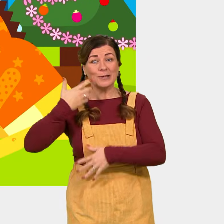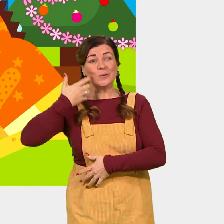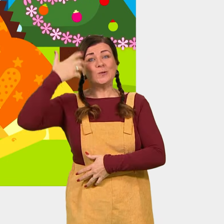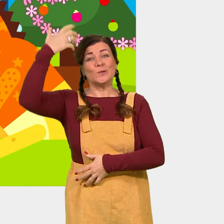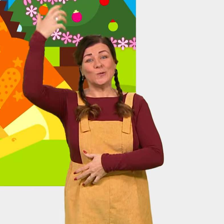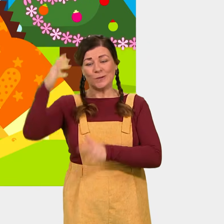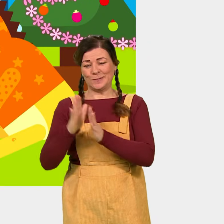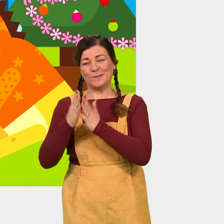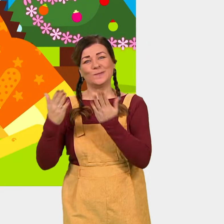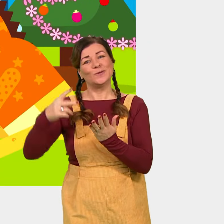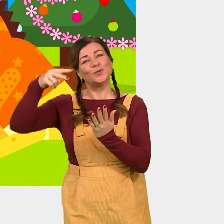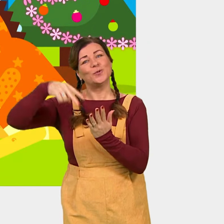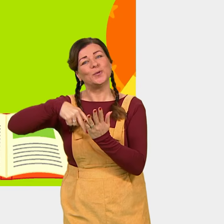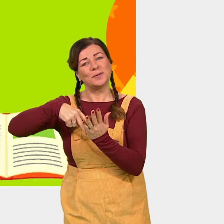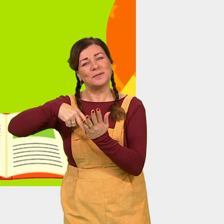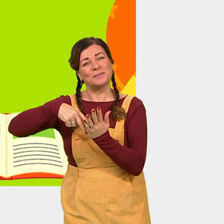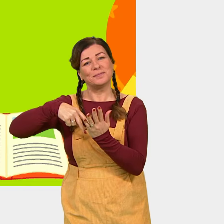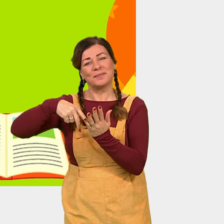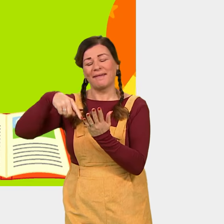darllen llyfr gyda Jangle.